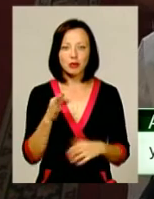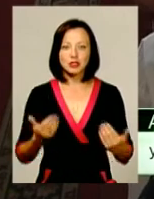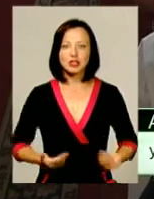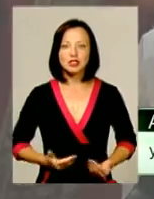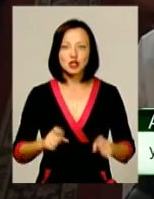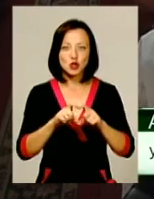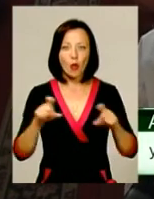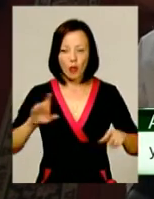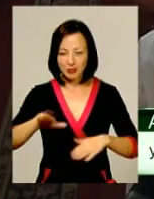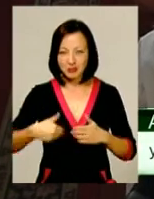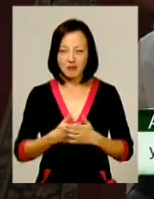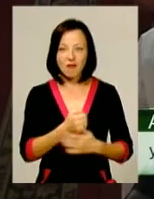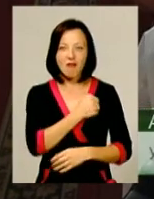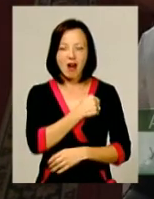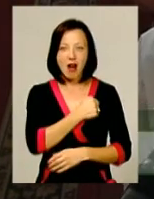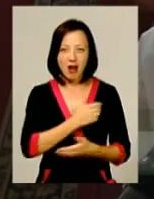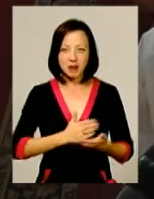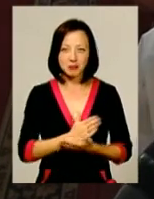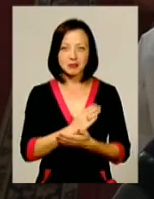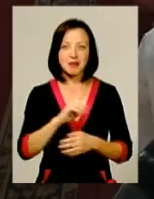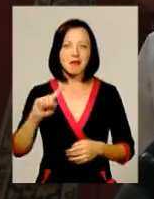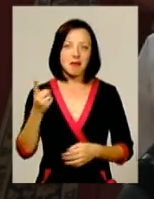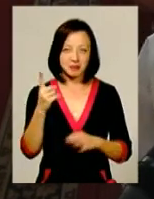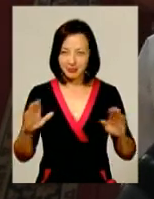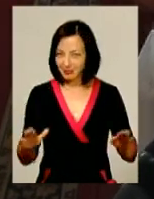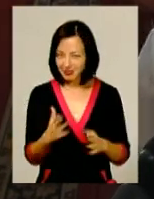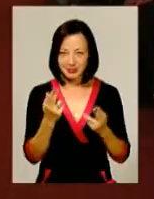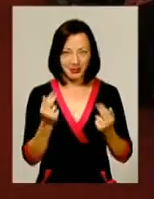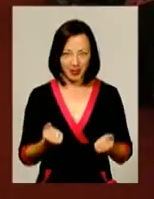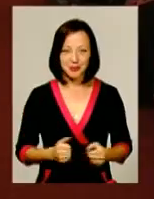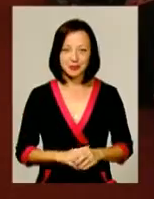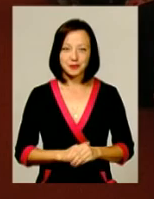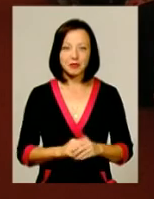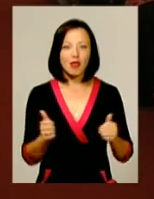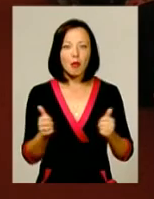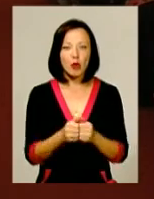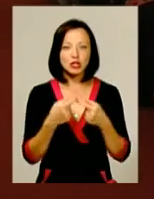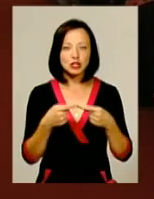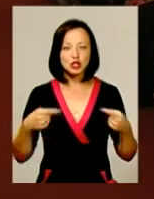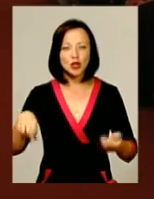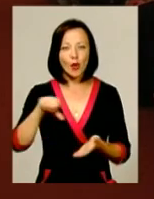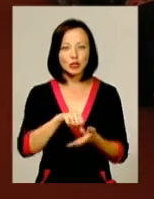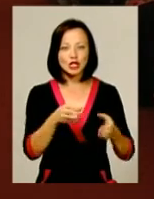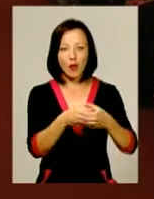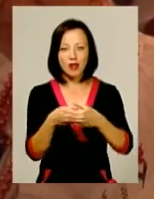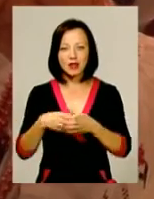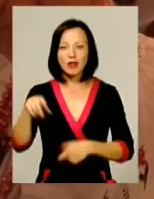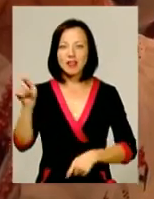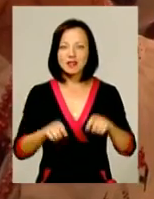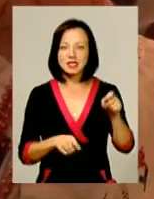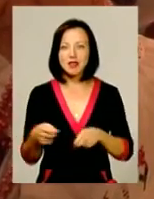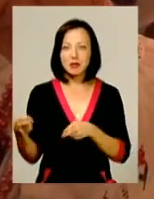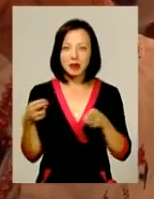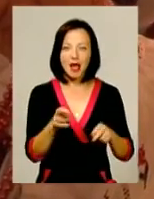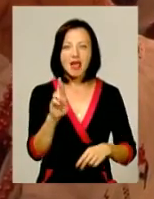шкільної парти і в армії запівайлом був. Да. Поряд й інші учасники колективу на фестиваль приїхали